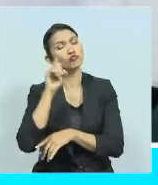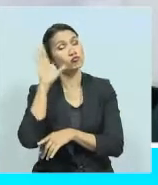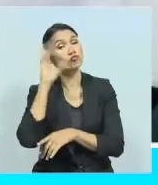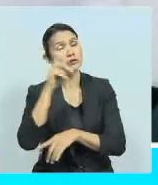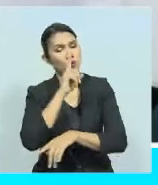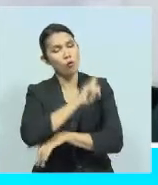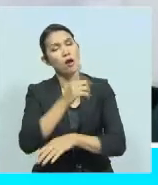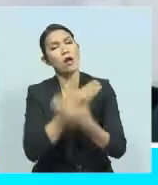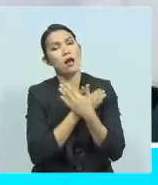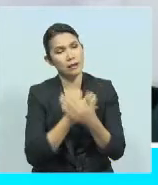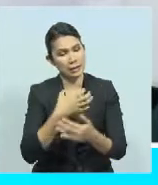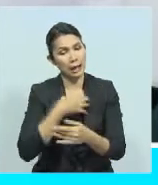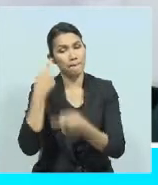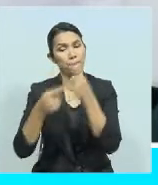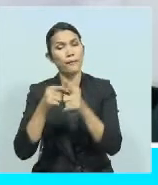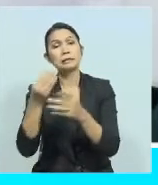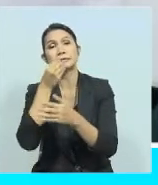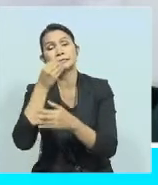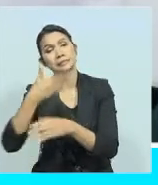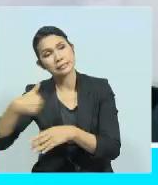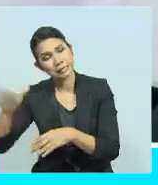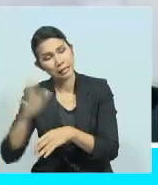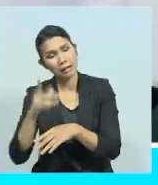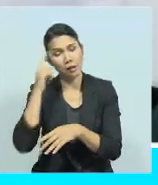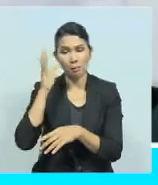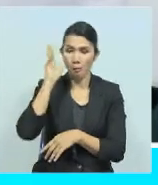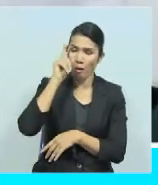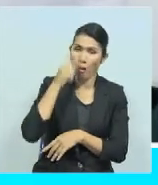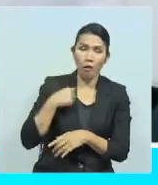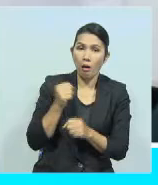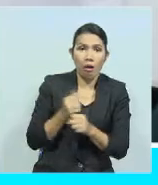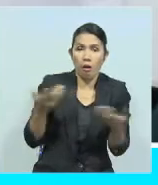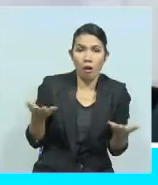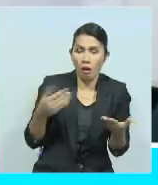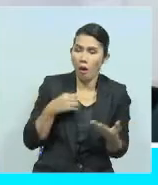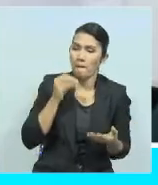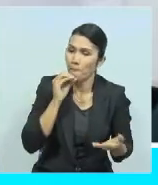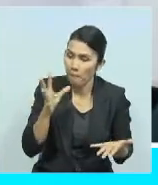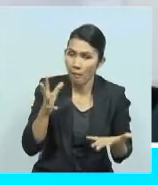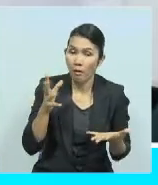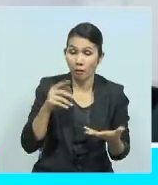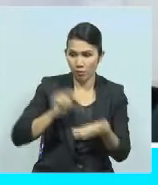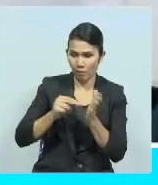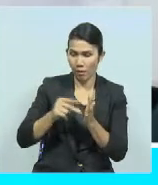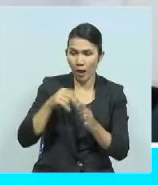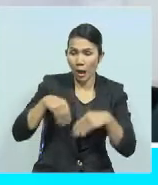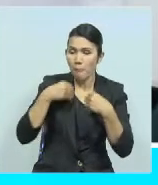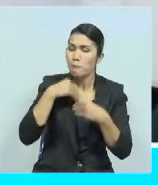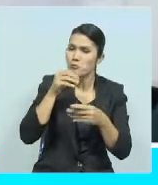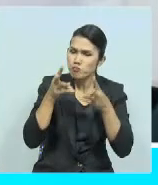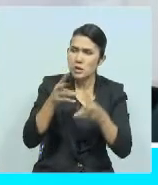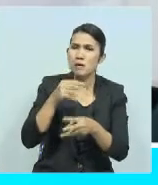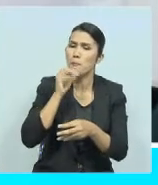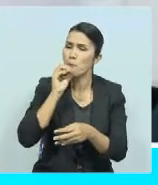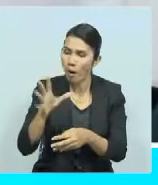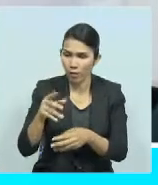าเลนไทน์หนูอยากไปทานข้าวกับเพื่อนอย่างเงี้ยค่ะคุณพ่อคุณแม่ควรจะพูดกับลูกยังไงไม่ให้ลูกเขารู้สึกว่าคุณ